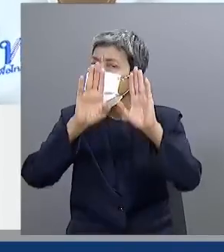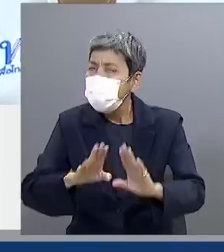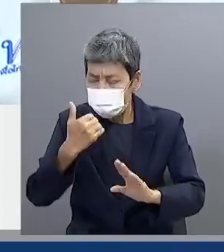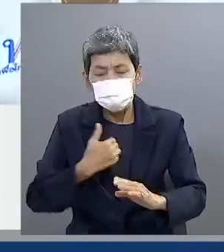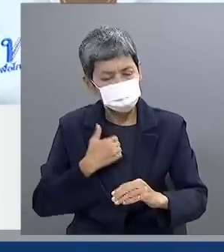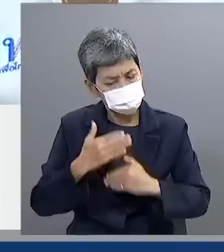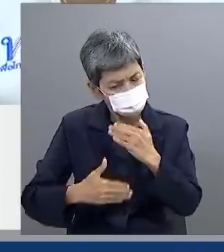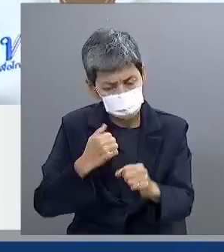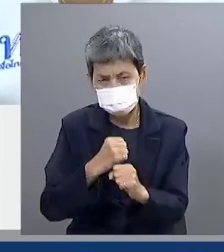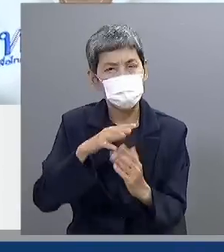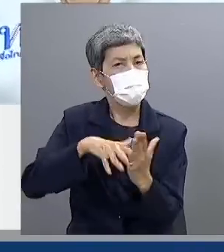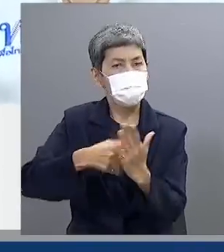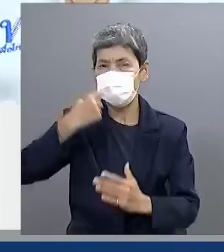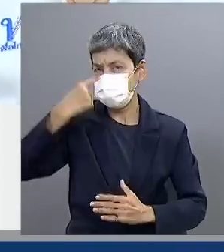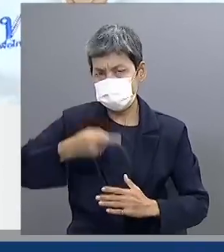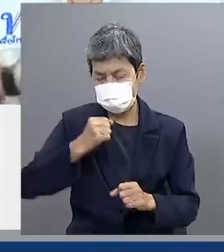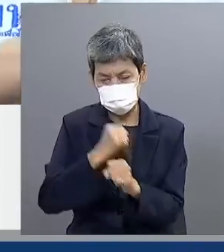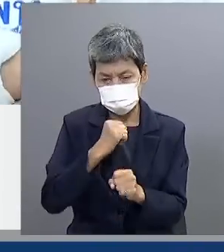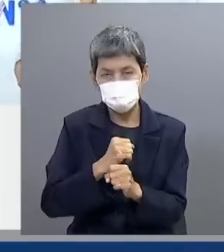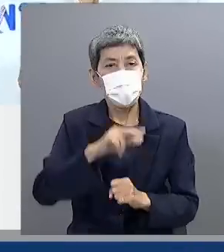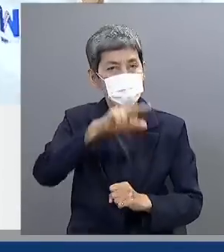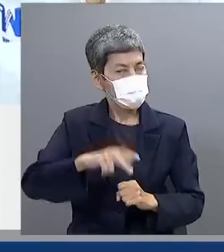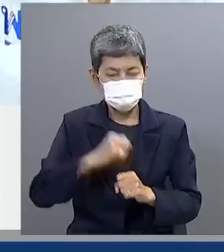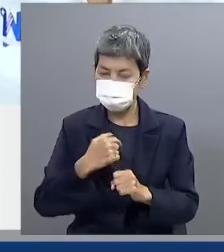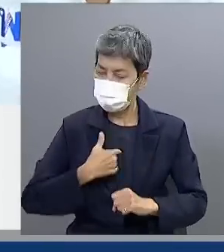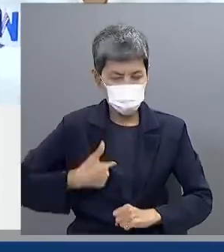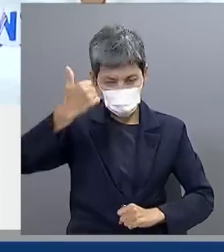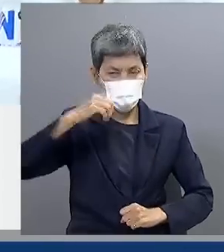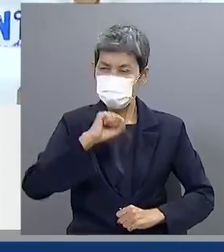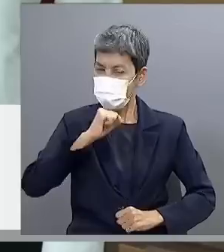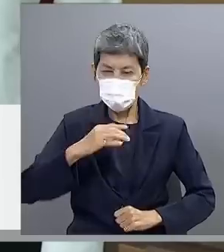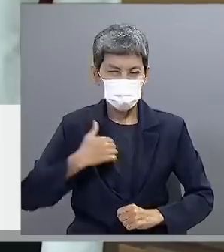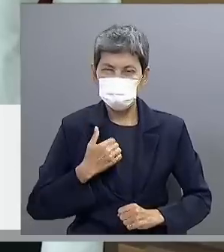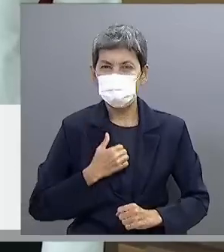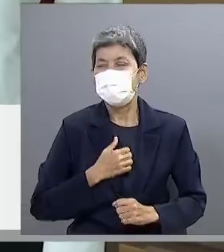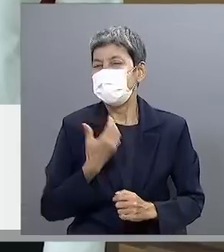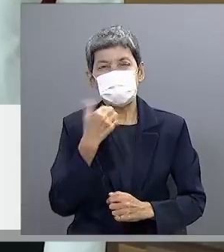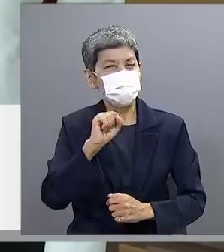าสตร์ตามเป้าหมายเพื่อไทยแลนด์สไลด์ที่จะได้มากกว่า18ล้านเสียงค่ะ